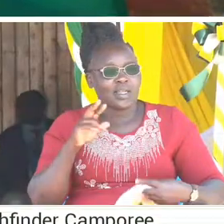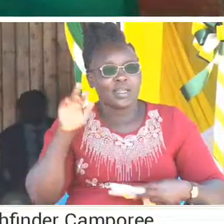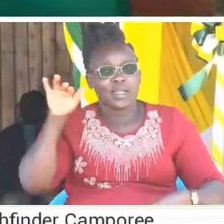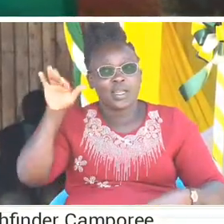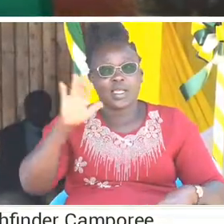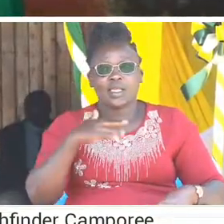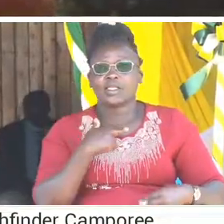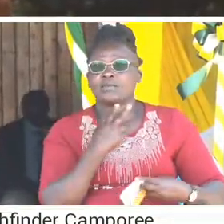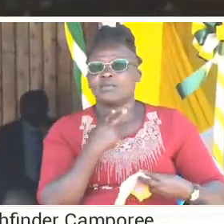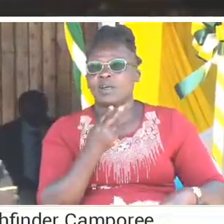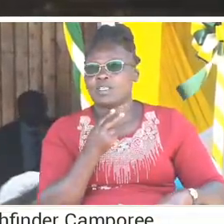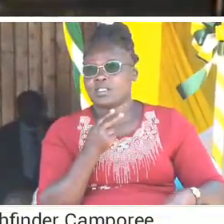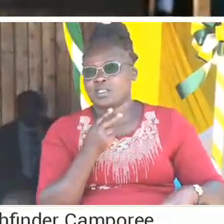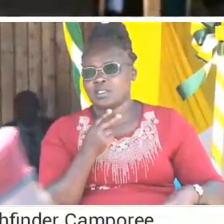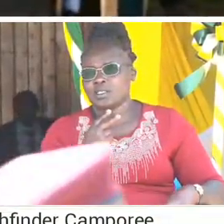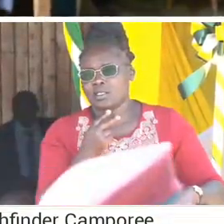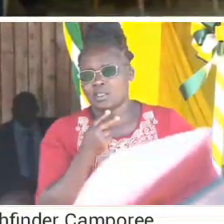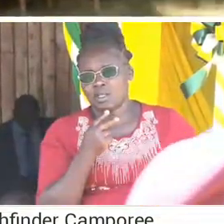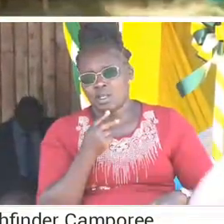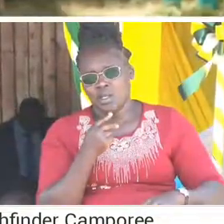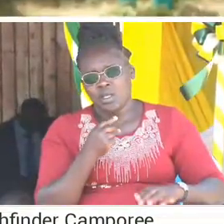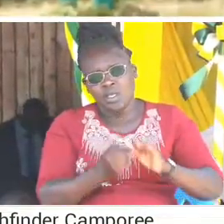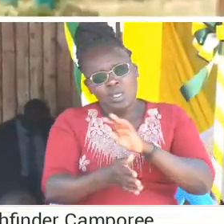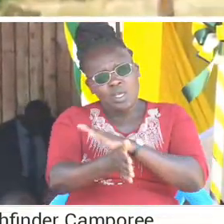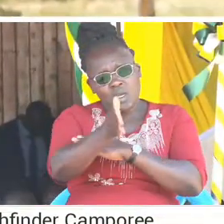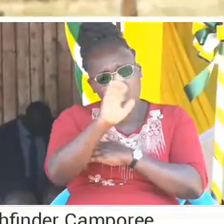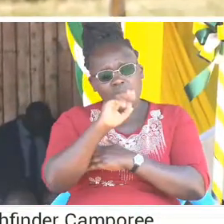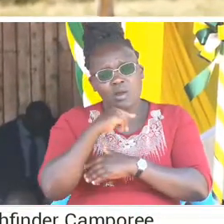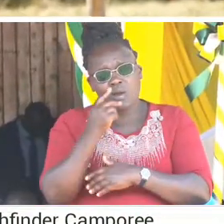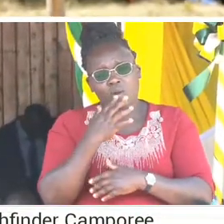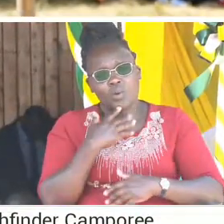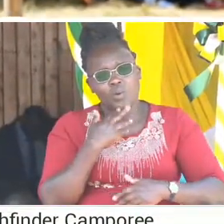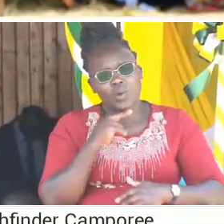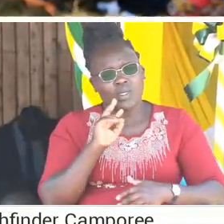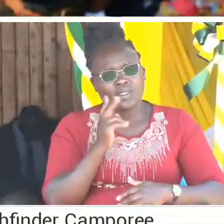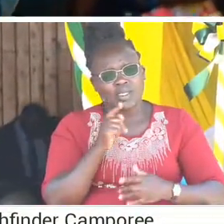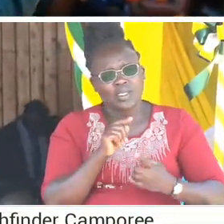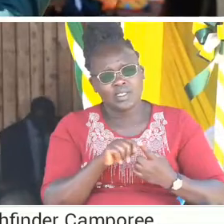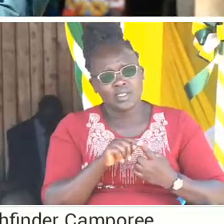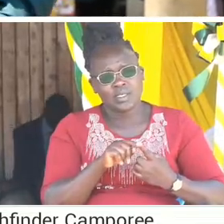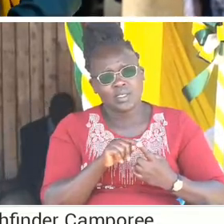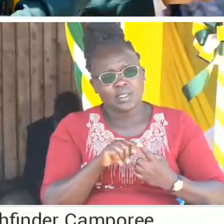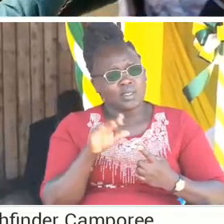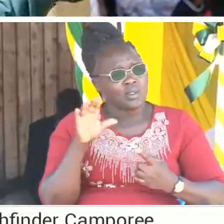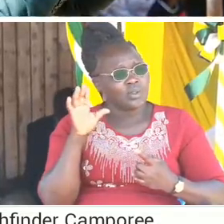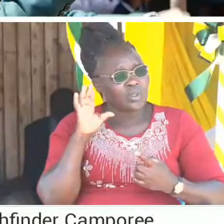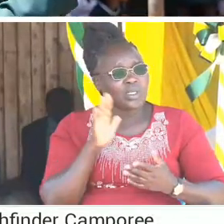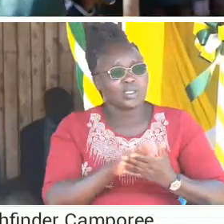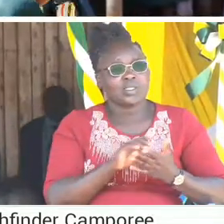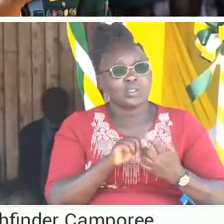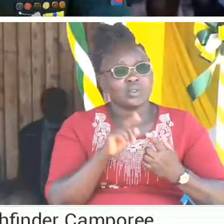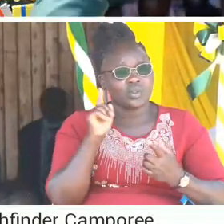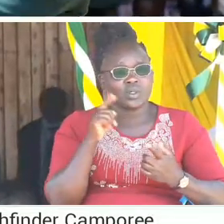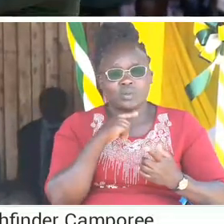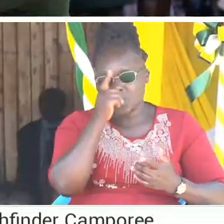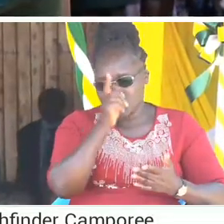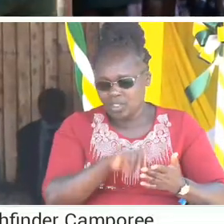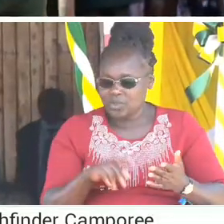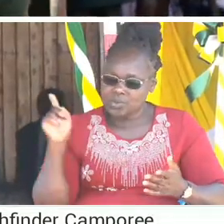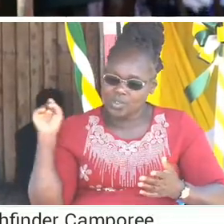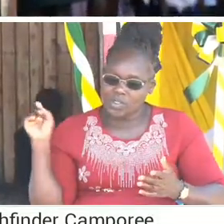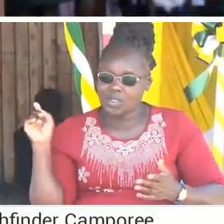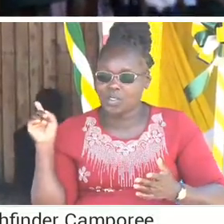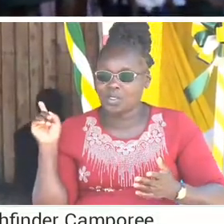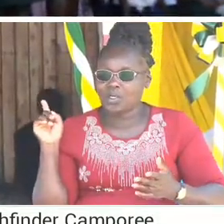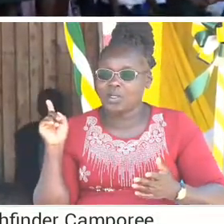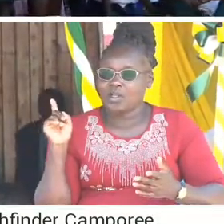anadai wewe usikie sauti yake. Huyo Mungu ambaye anatoa maagizo. Leo anasema, sikia. Ndipo